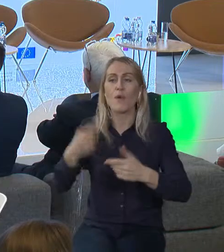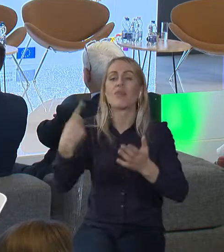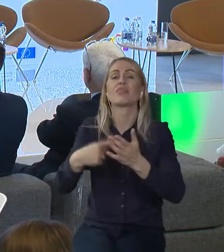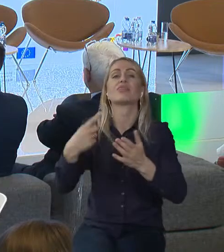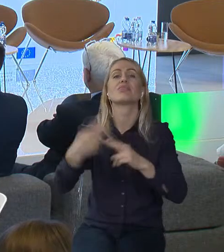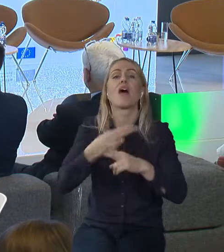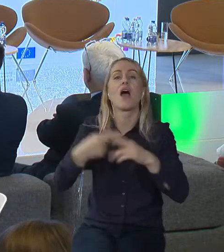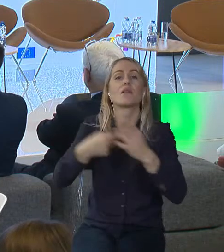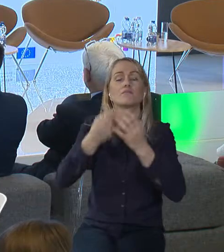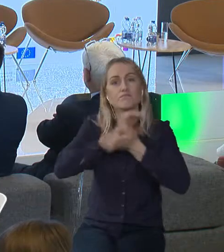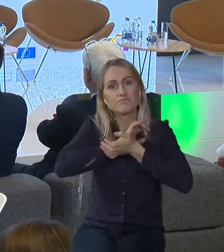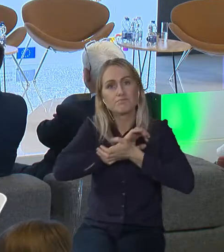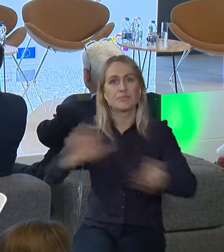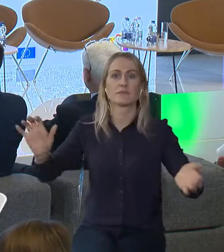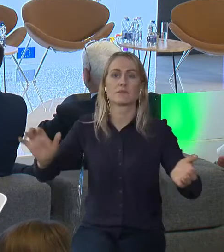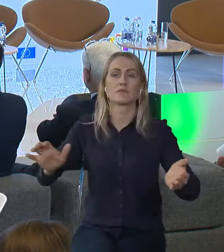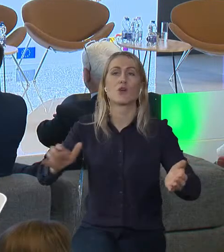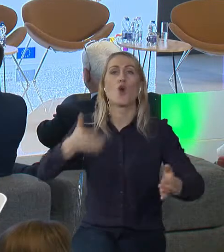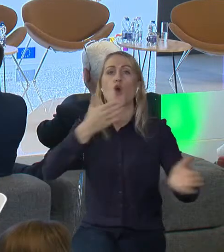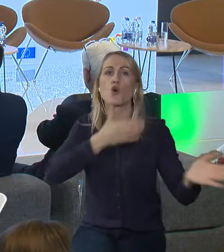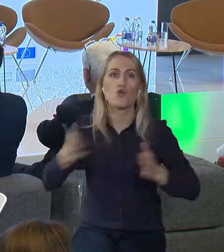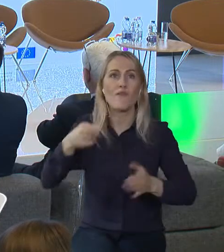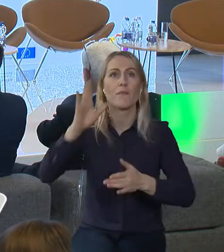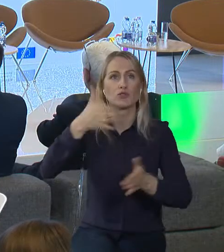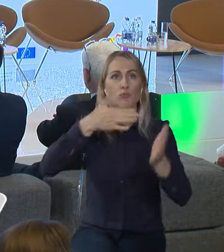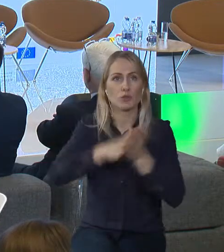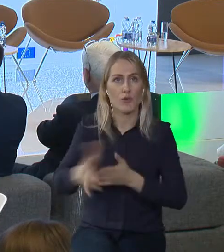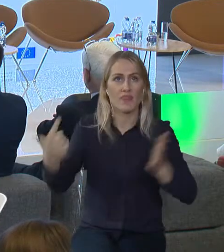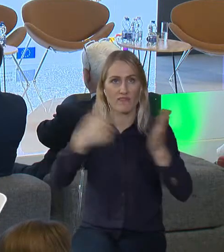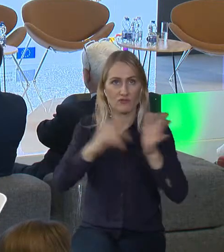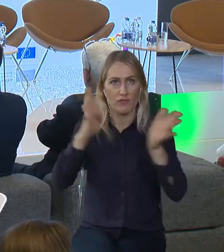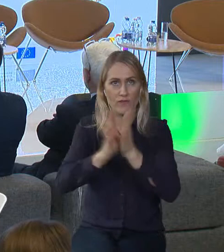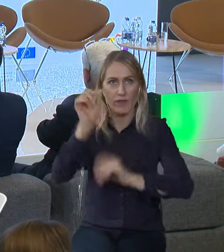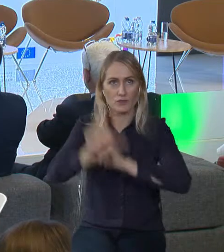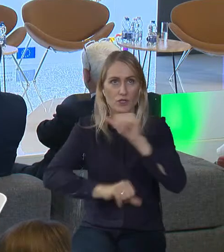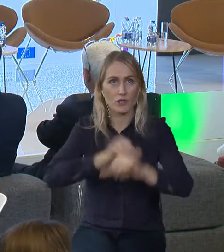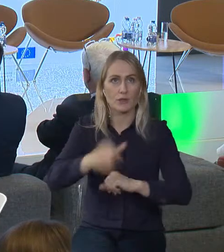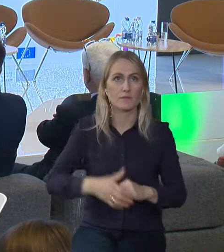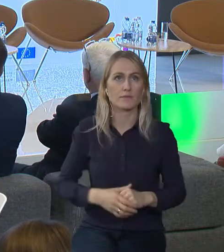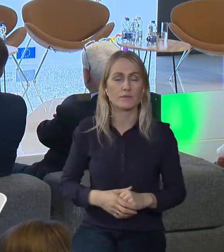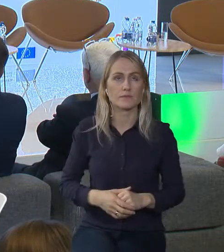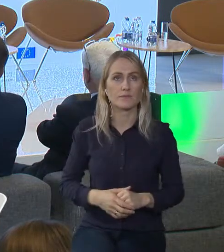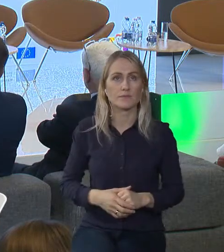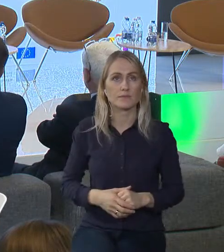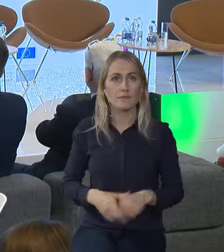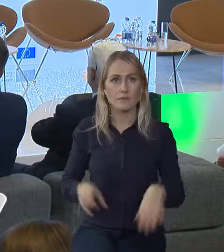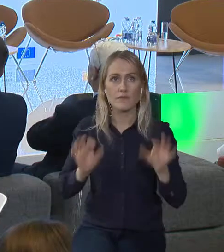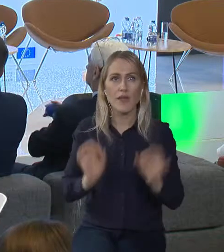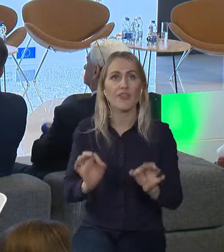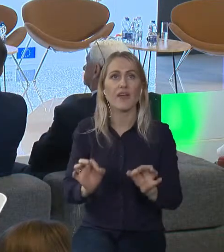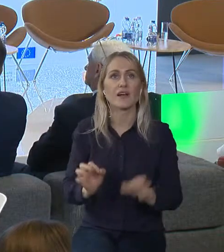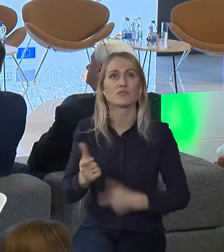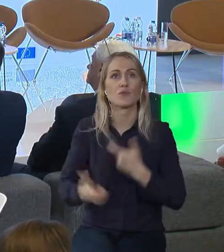Termin wypuszczenia gotowego produktu to początek 2019 roku. Natomiast na obecną chwilę